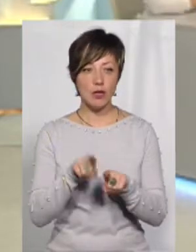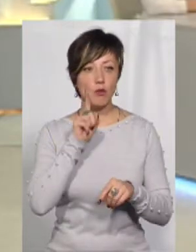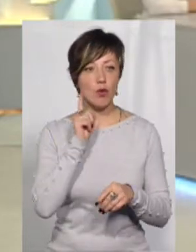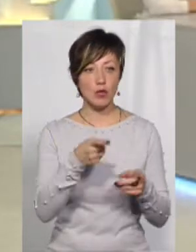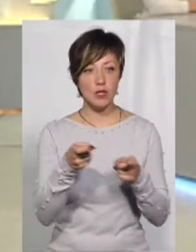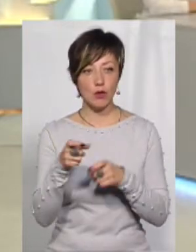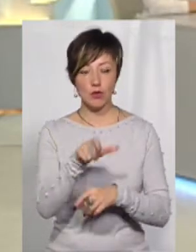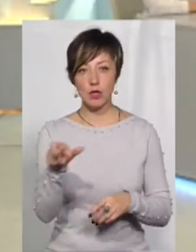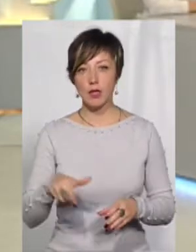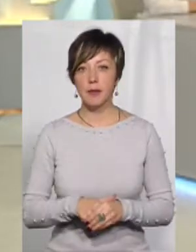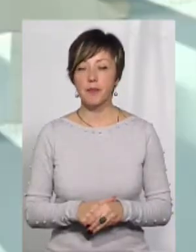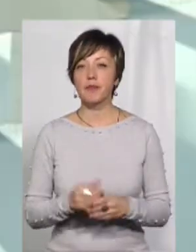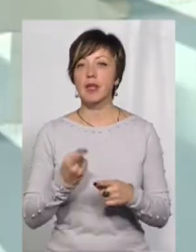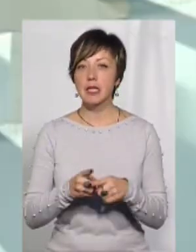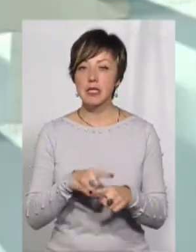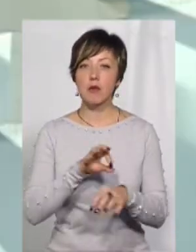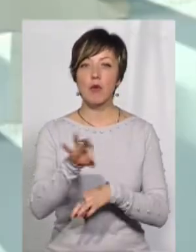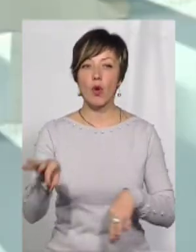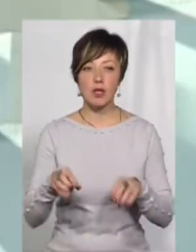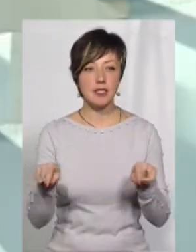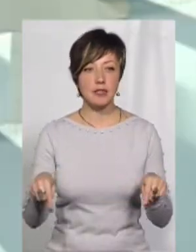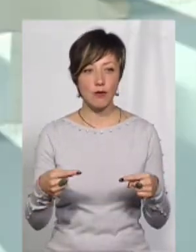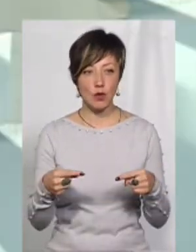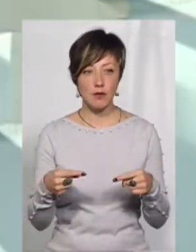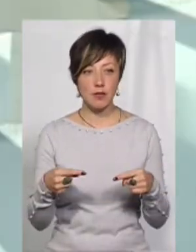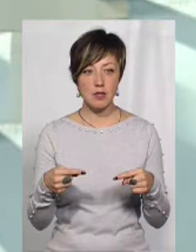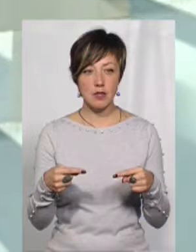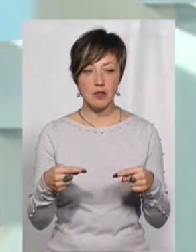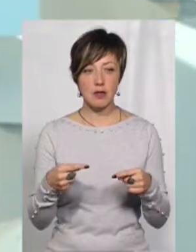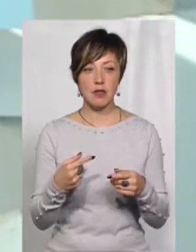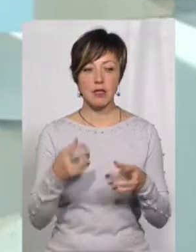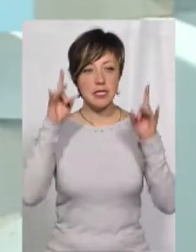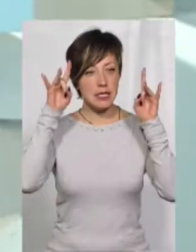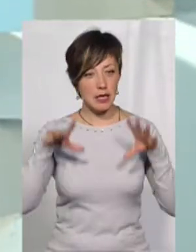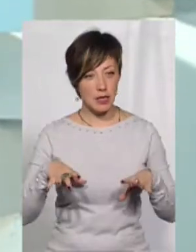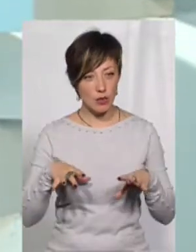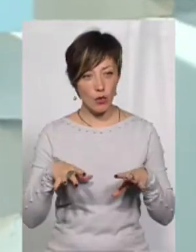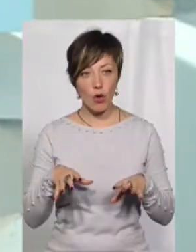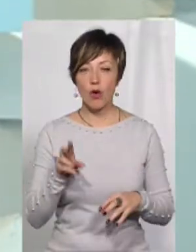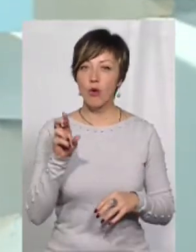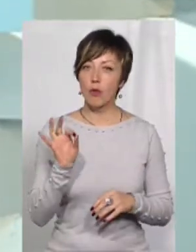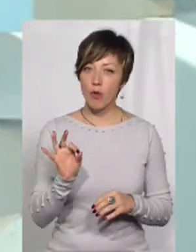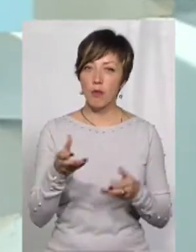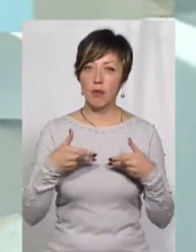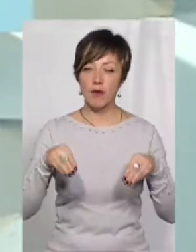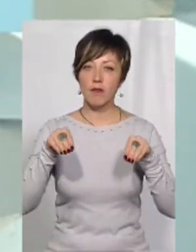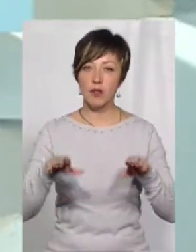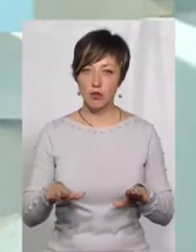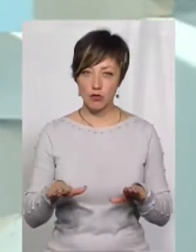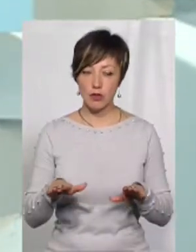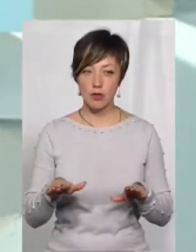молодь залучали. Ну, цей проєкт створився, скажімо так, стихійно. Тому що ми